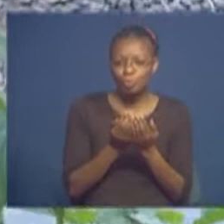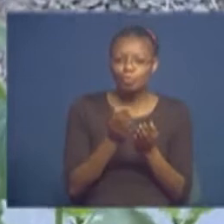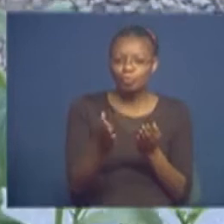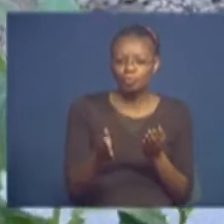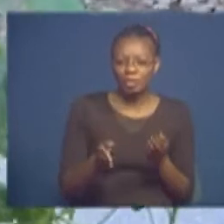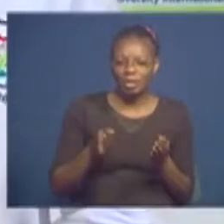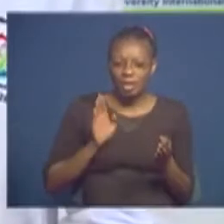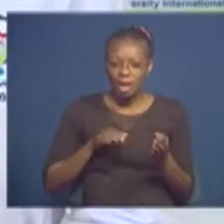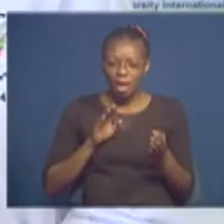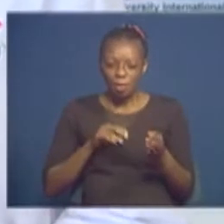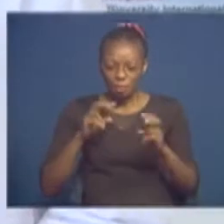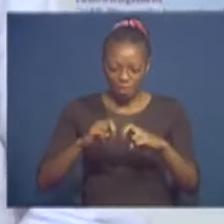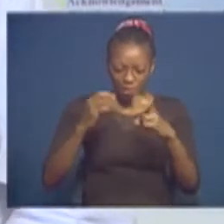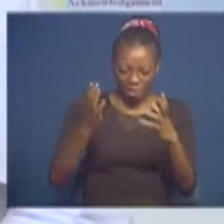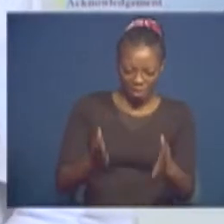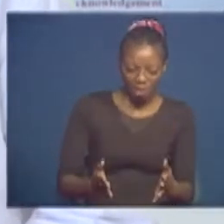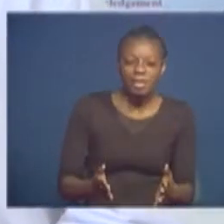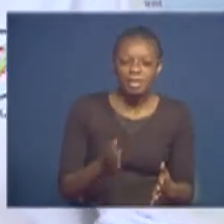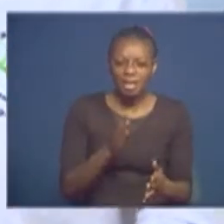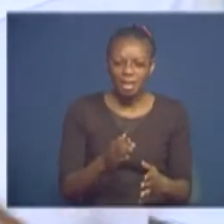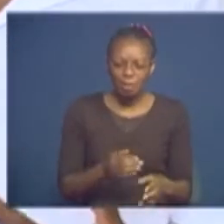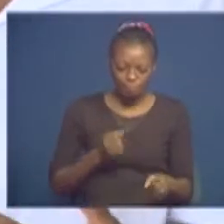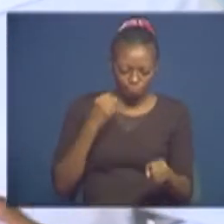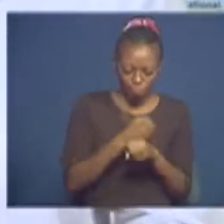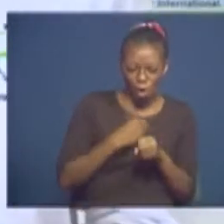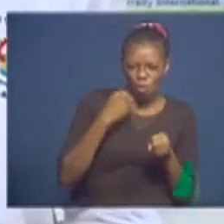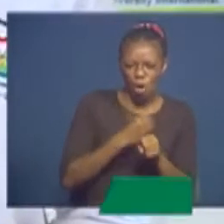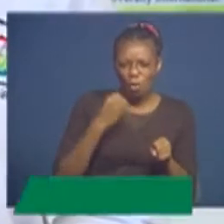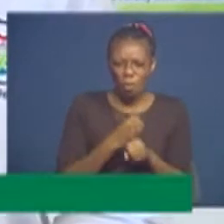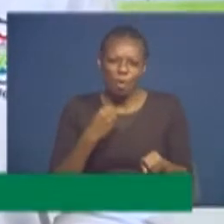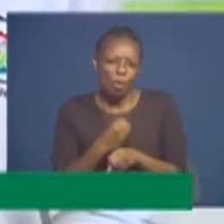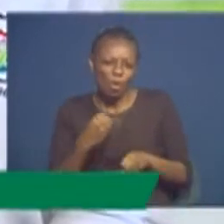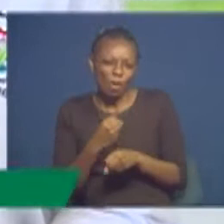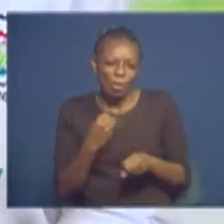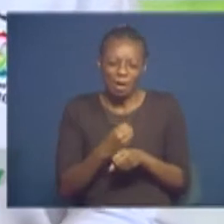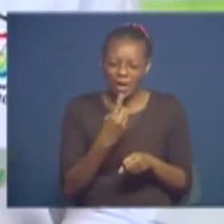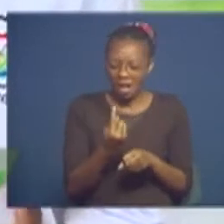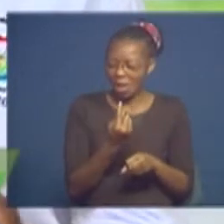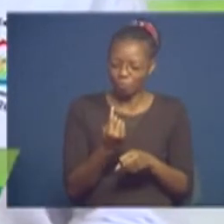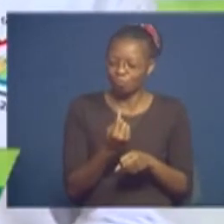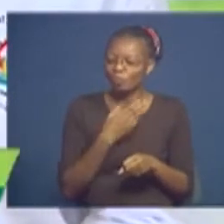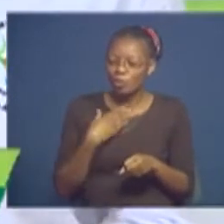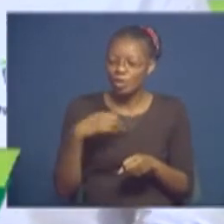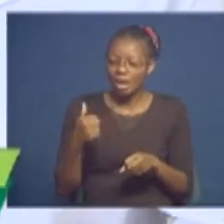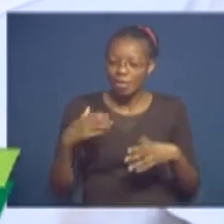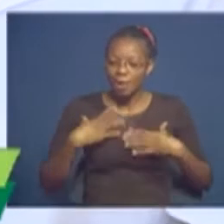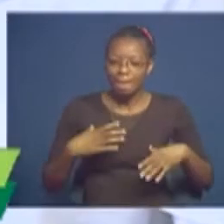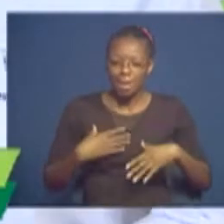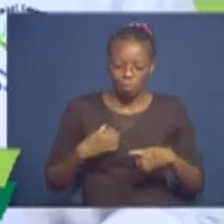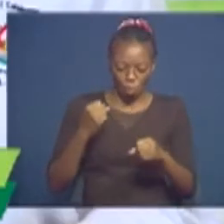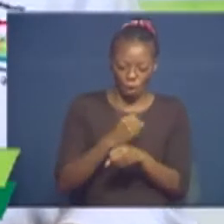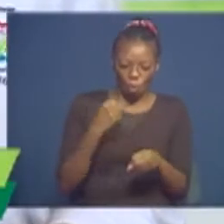vizazi vijazo. Na nimehuzisha watu wengi kwa hii utafiti kama wanafunzi, kwa